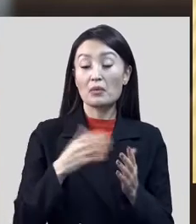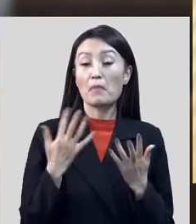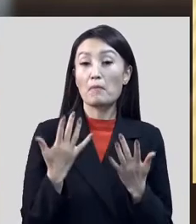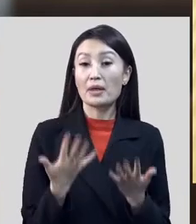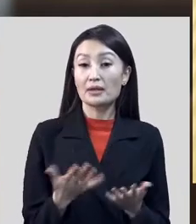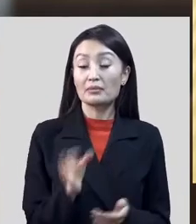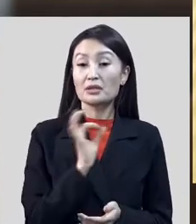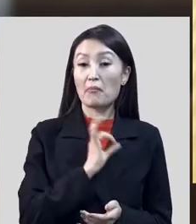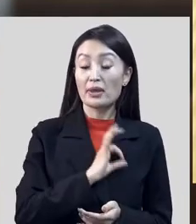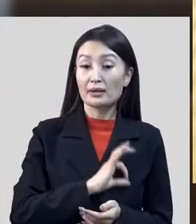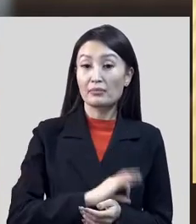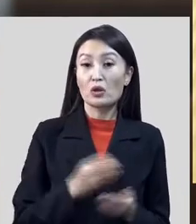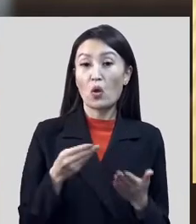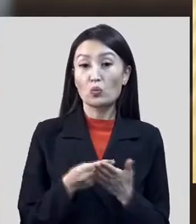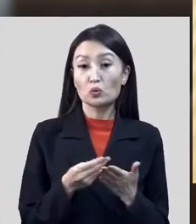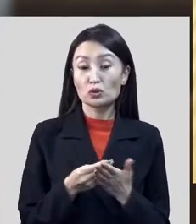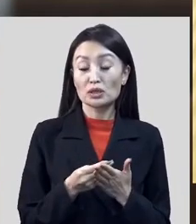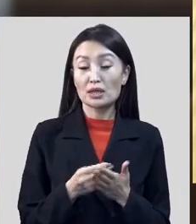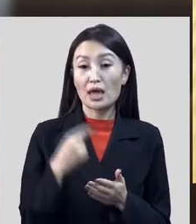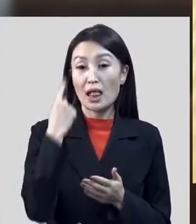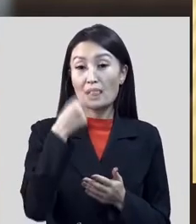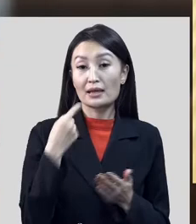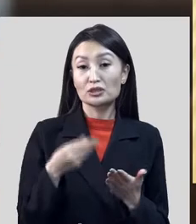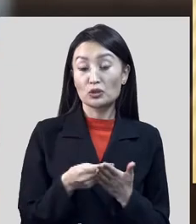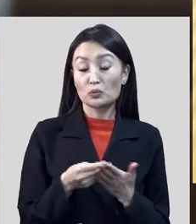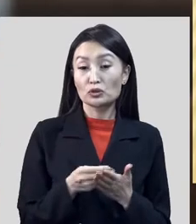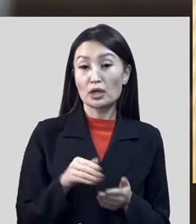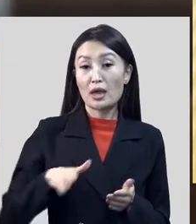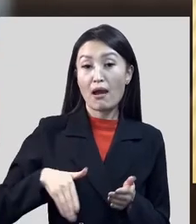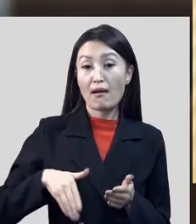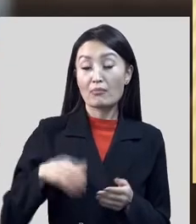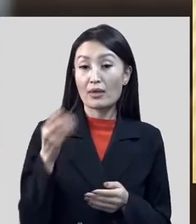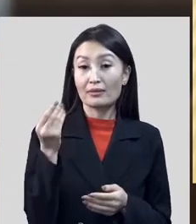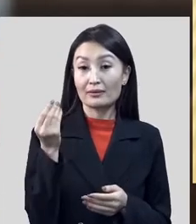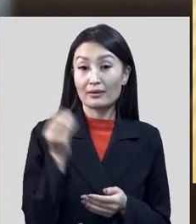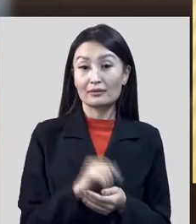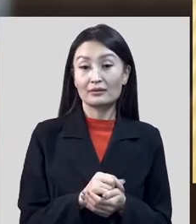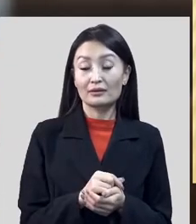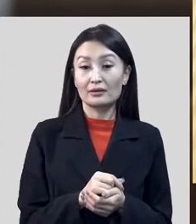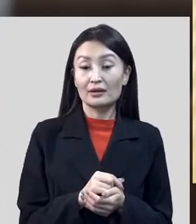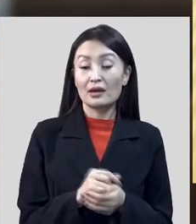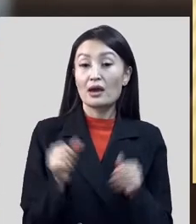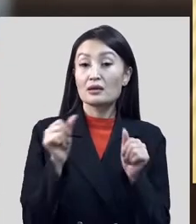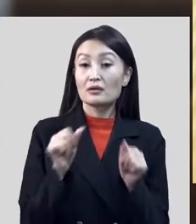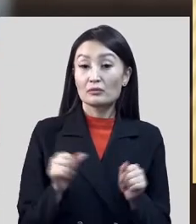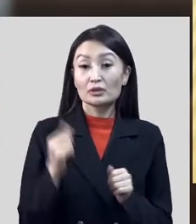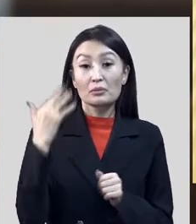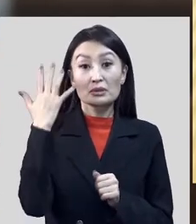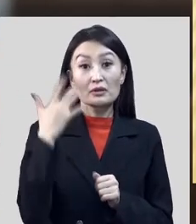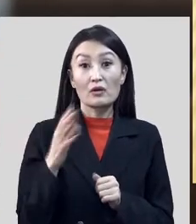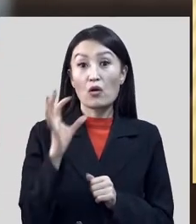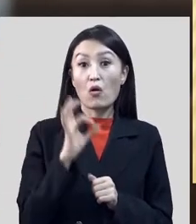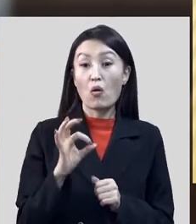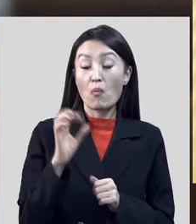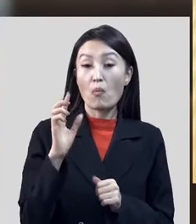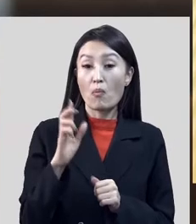потребление бюджет личный бюджет карманные деньги сформируйте представление об